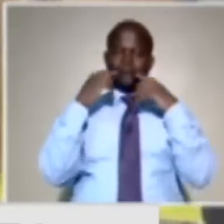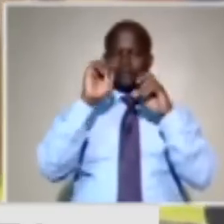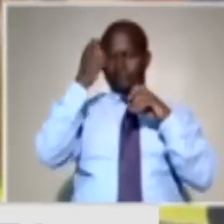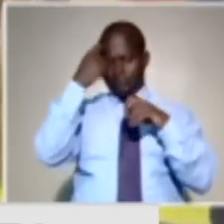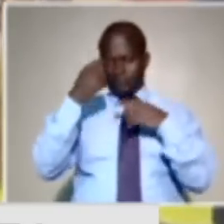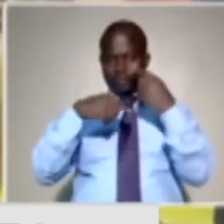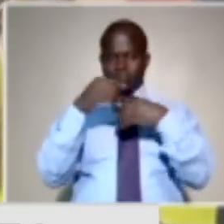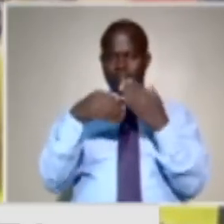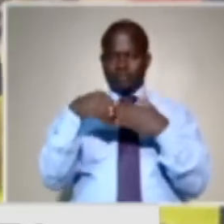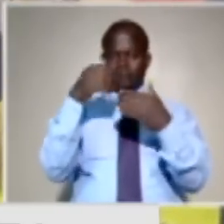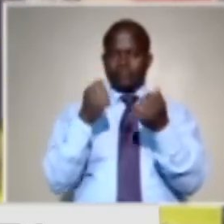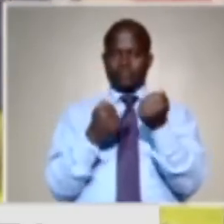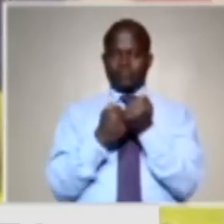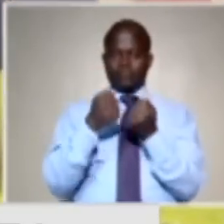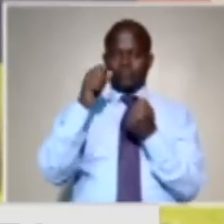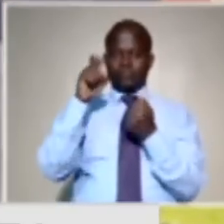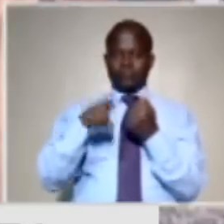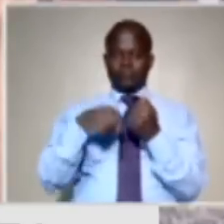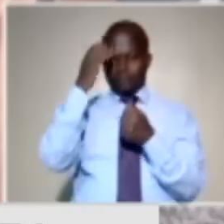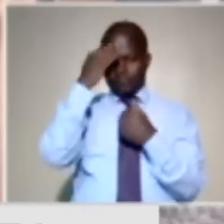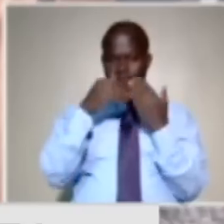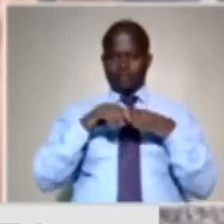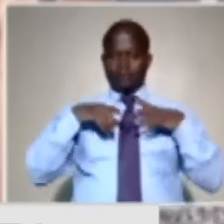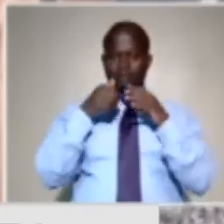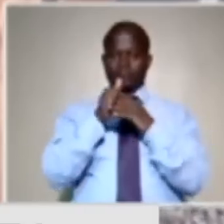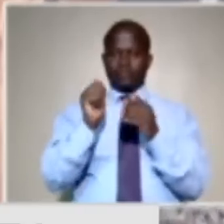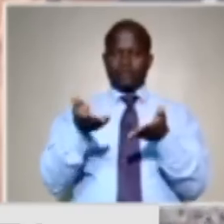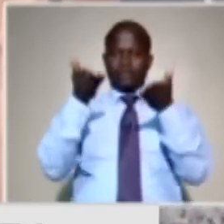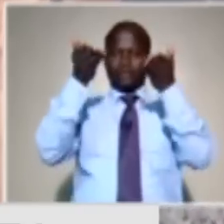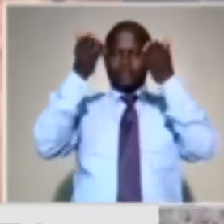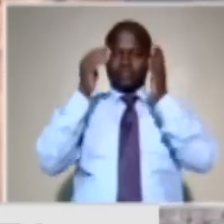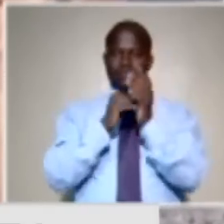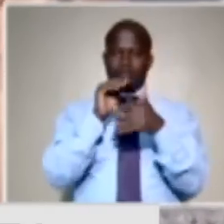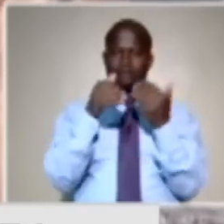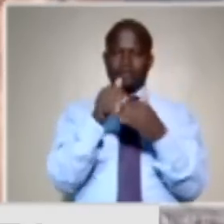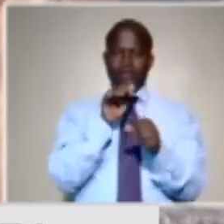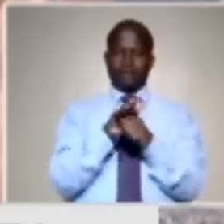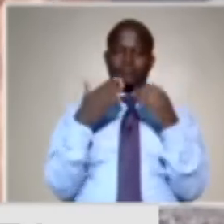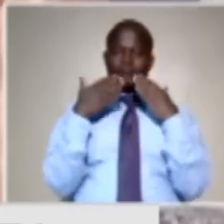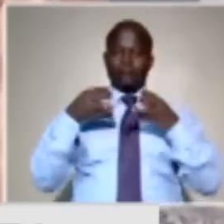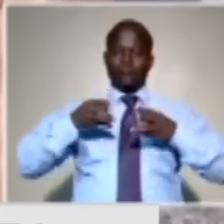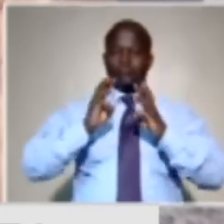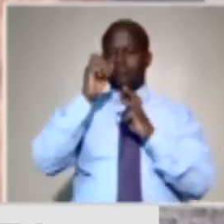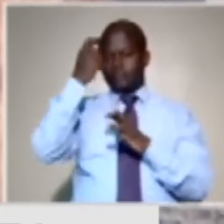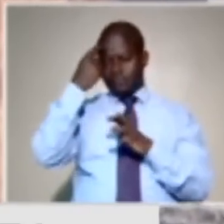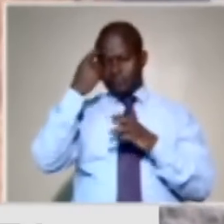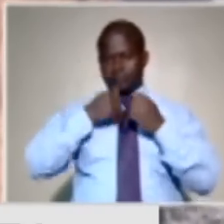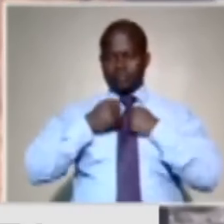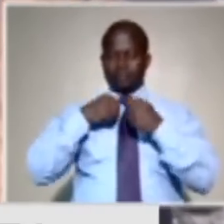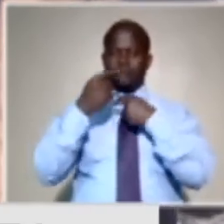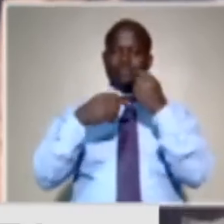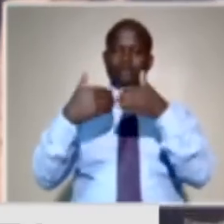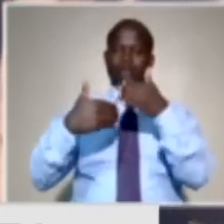izakomeza kubaha ubufasha bukwiye kugira ngo imibereho yabo izahurwe abaturage kandi bashimye uburyo leta y'u Rwanda ikomeje